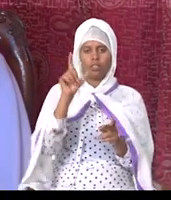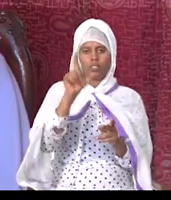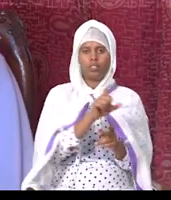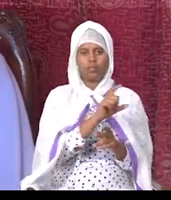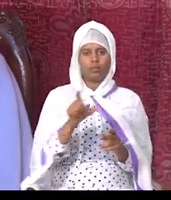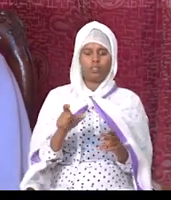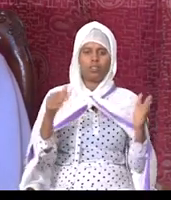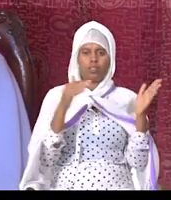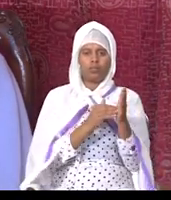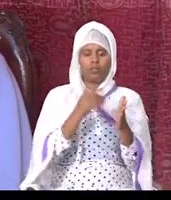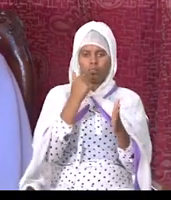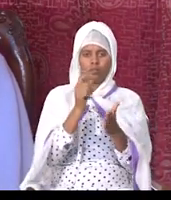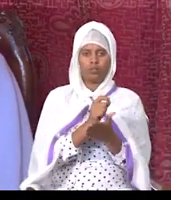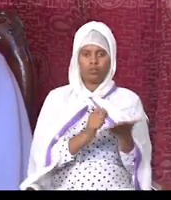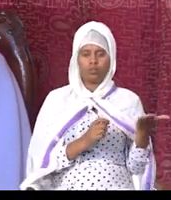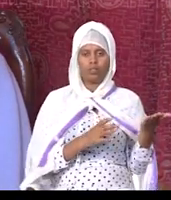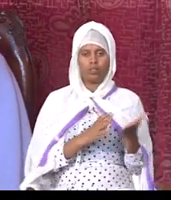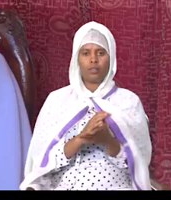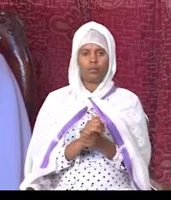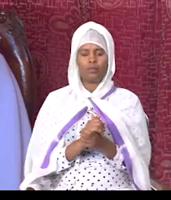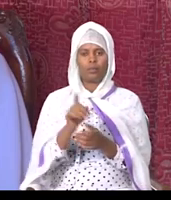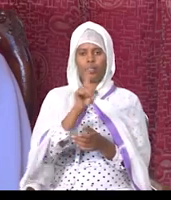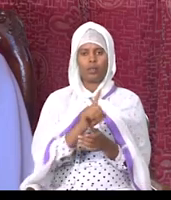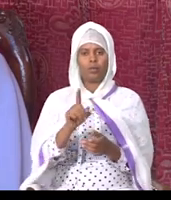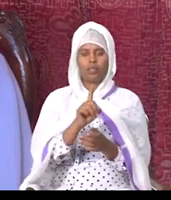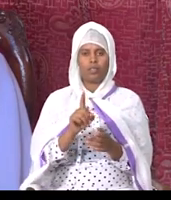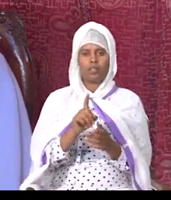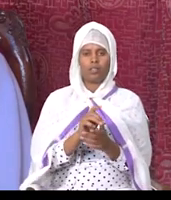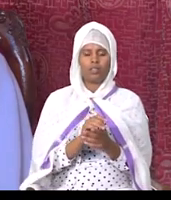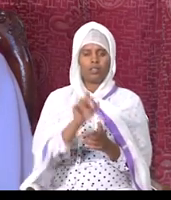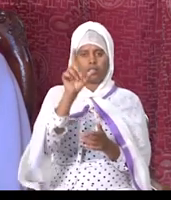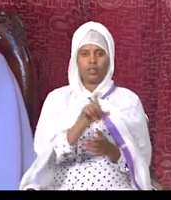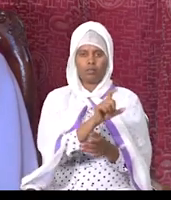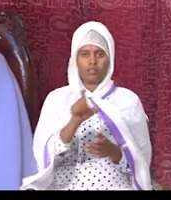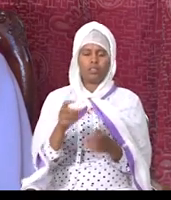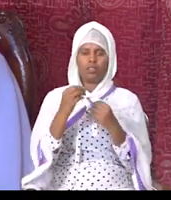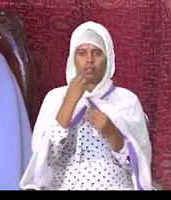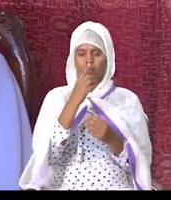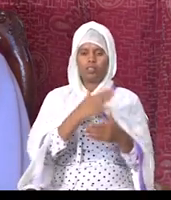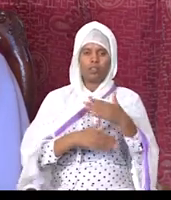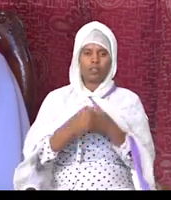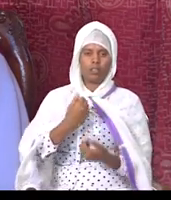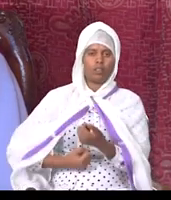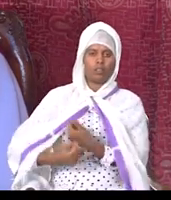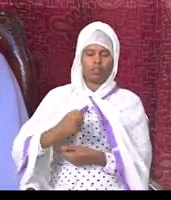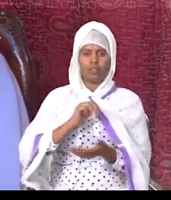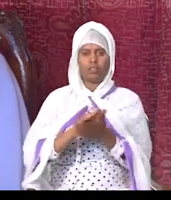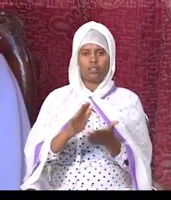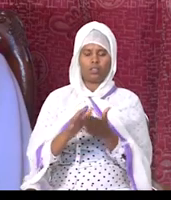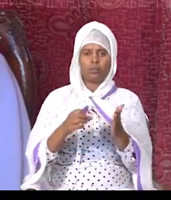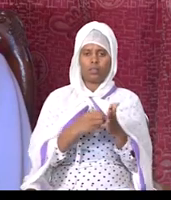ድማ ናብ መስቀል ደየበት ይብል ኣብቲ ግእዙ ይኣርግ ይብሎ ናበይ ኣብ ዝብሉ ትርጉሙ ናብ መስቀል እንታይ ክብል